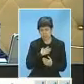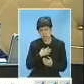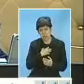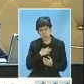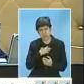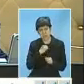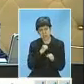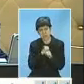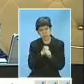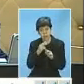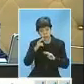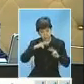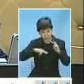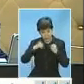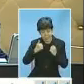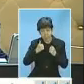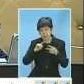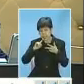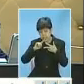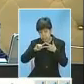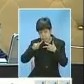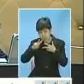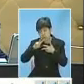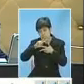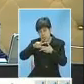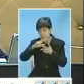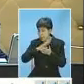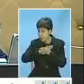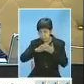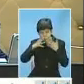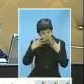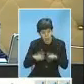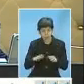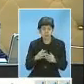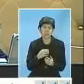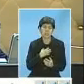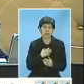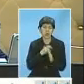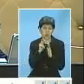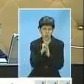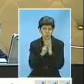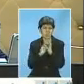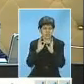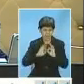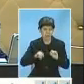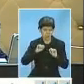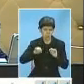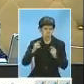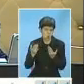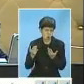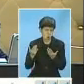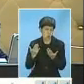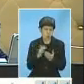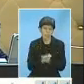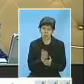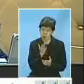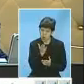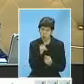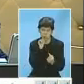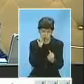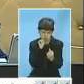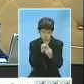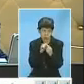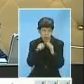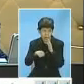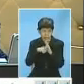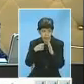จะให้ในการพิจารณาในวาระที่2และที่3เราจะได้จบไปเนี่ยนะครับมีกฎหมายสำคัญอื่นเนี่ยขอความกรุณาเอาเฉพาะเห